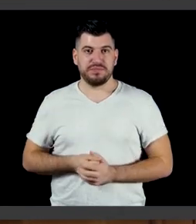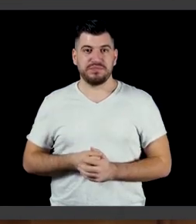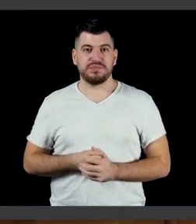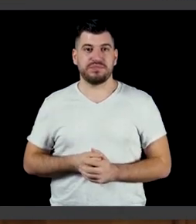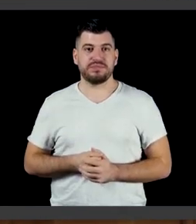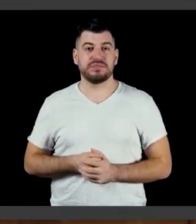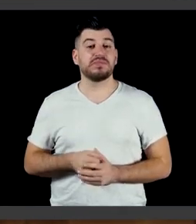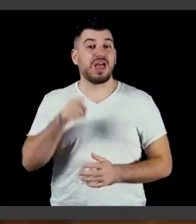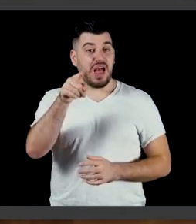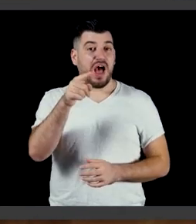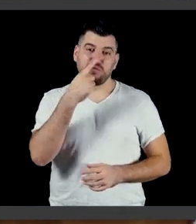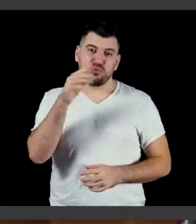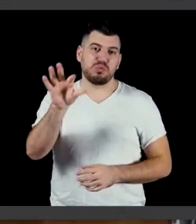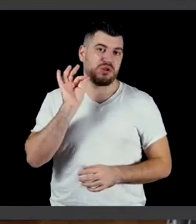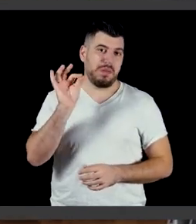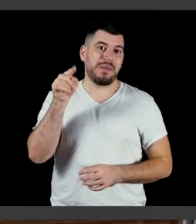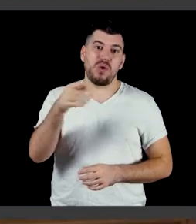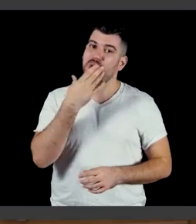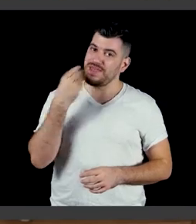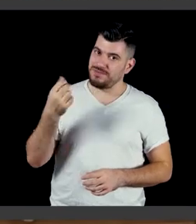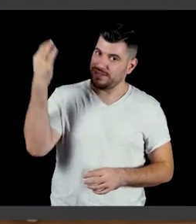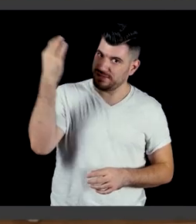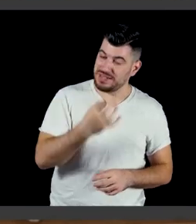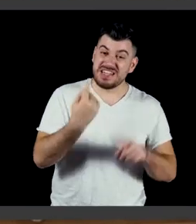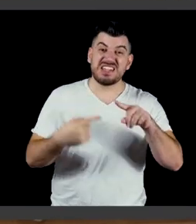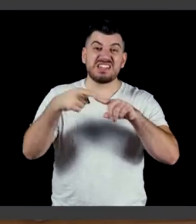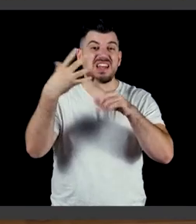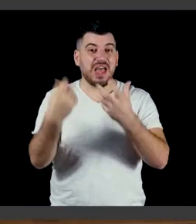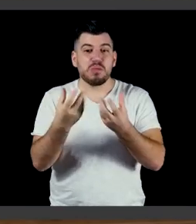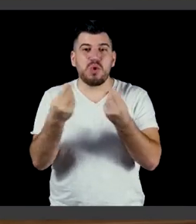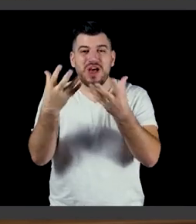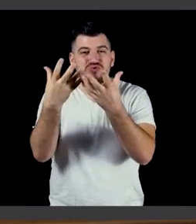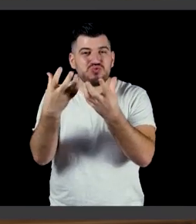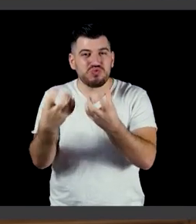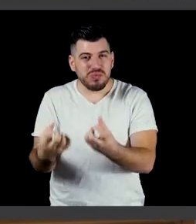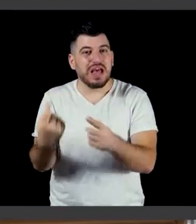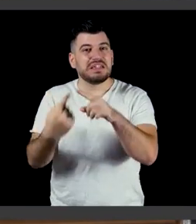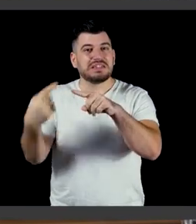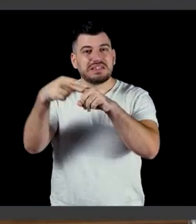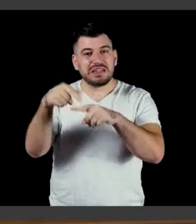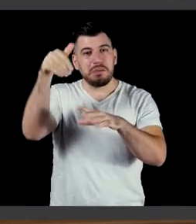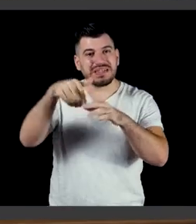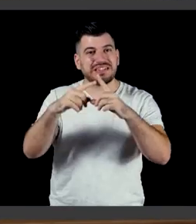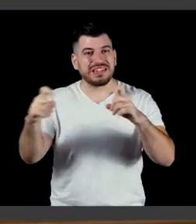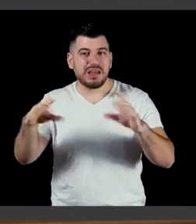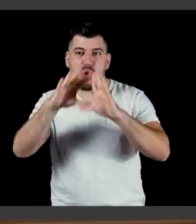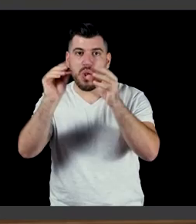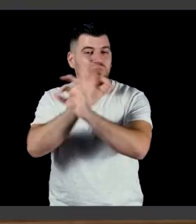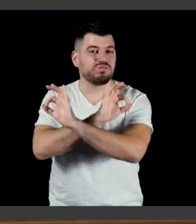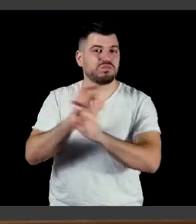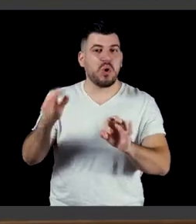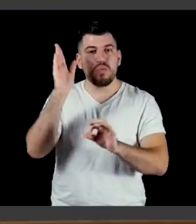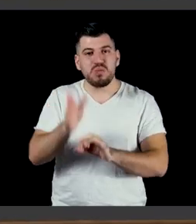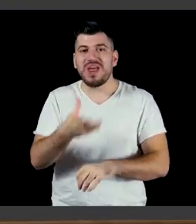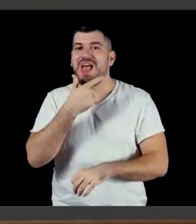που προτιμάμε γιατί εκτός από τρομερή γεύση έχει τρομερούς χυμούς, έχει τρομερά στοιχεία, είναι πολύ εύκολο να το μασίσουμε, να το